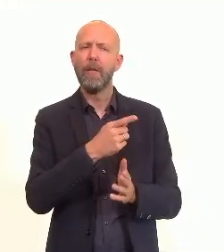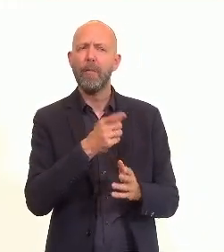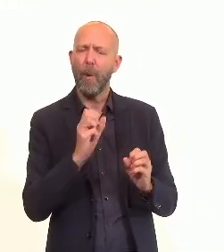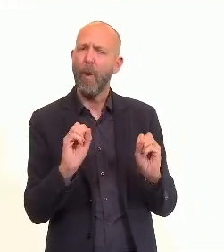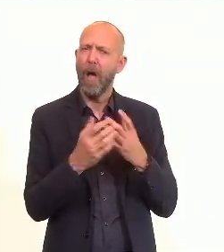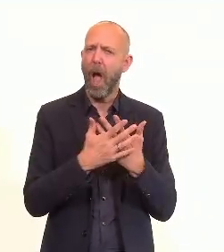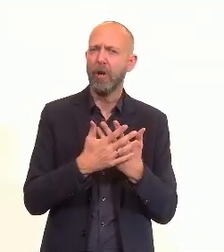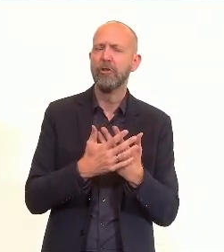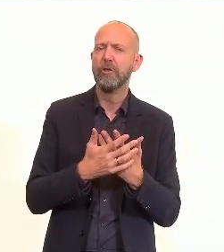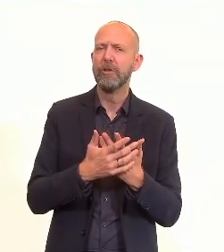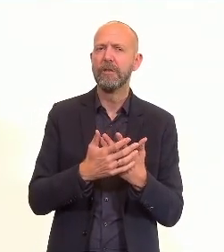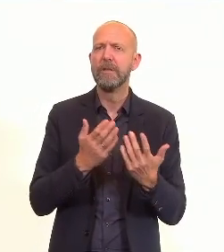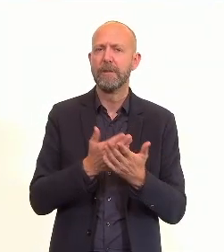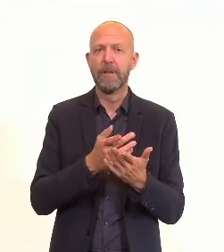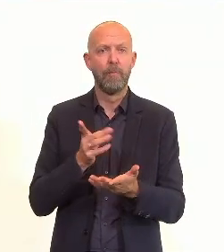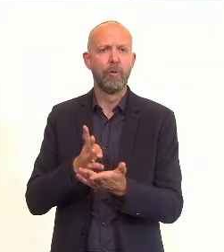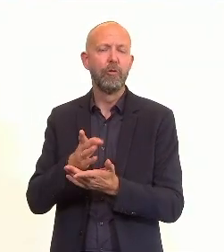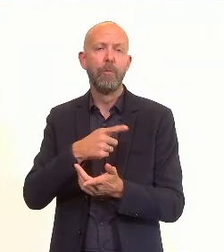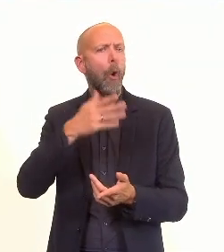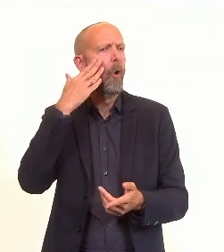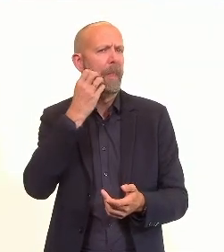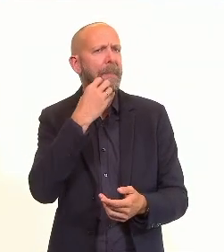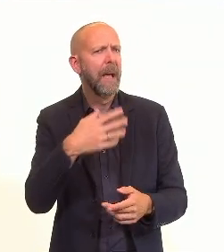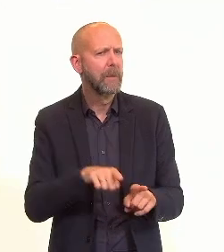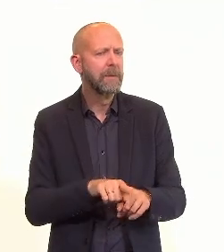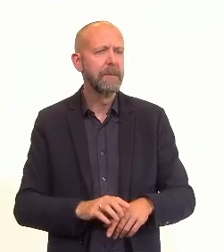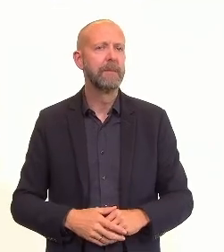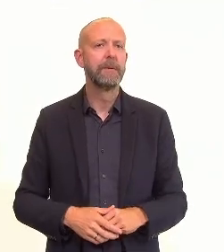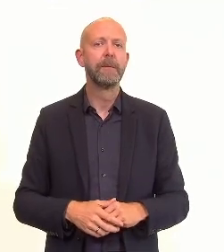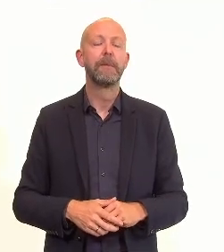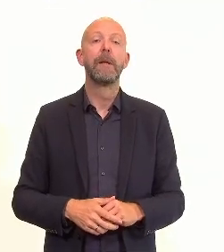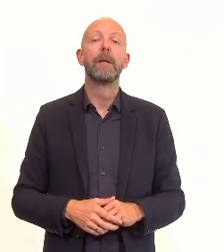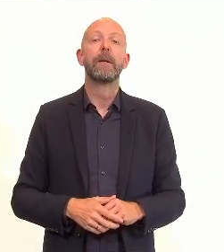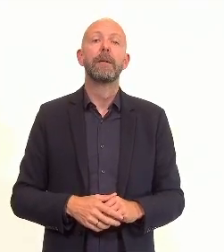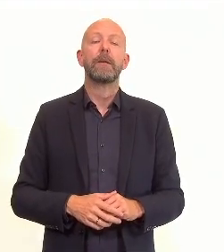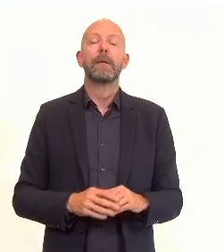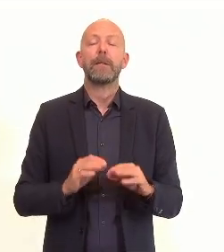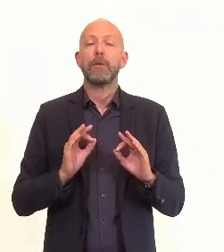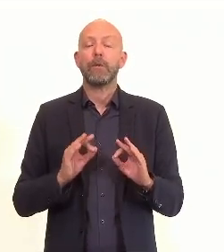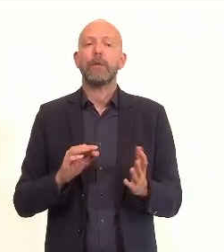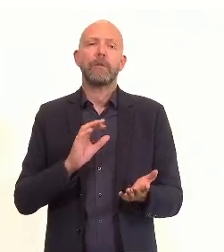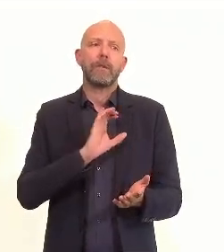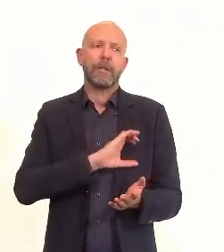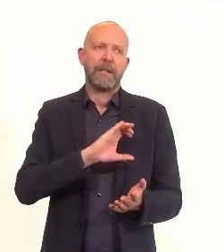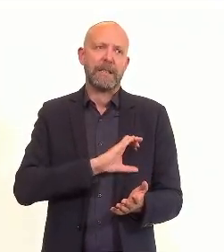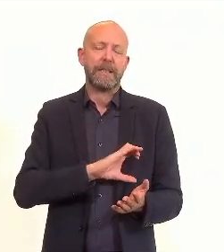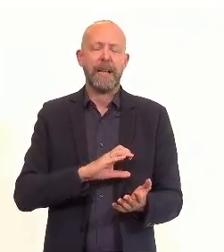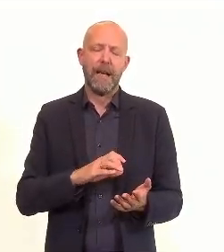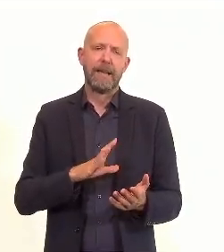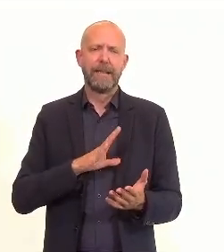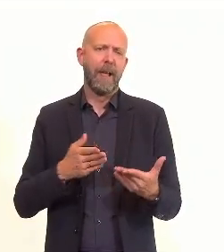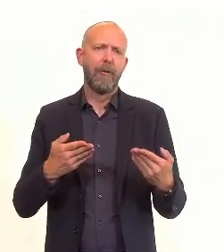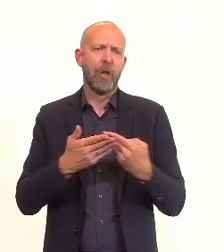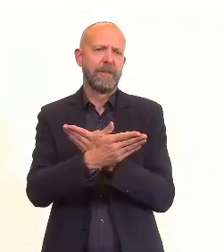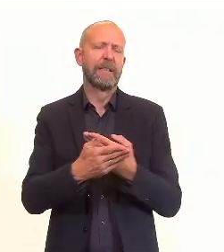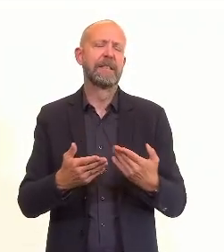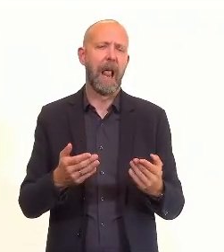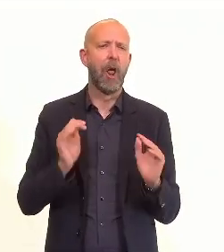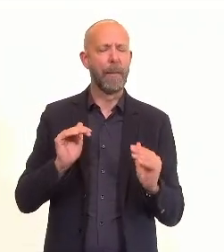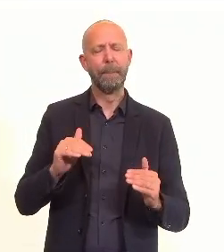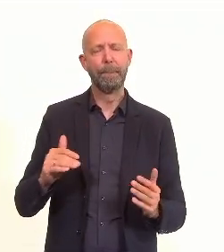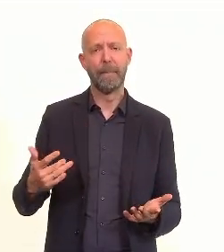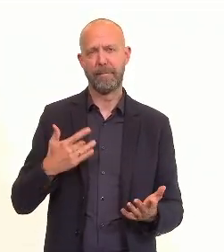parfois la non-participation est une participation et qu'il faut savoir l'accepter et que tout le monde n'a pas vocation à être un fer de lance dans son établissement et que